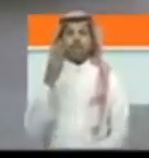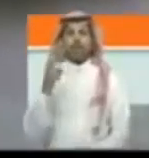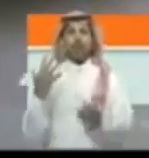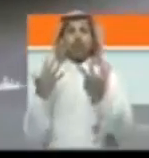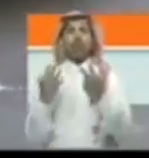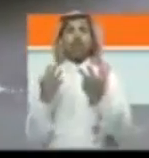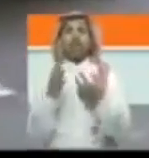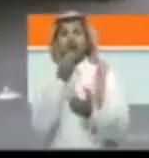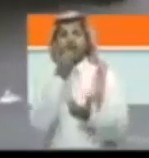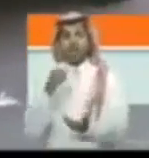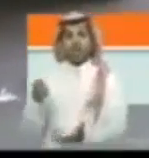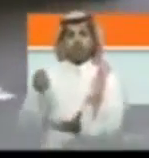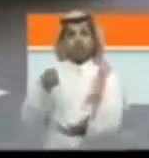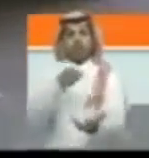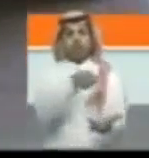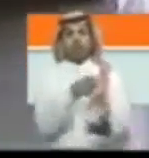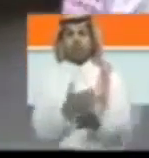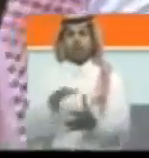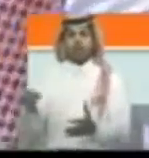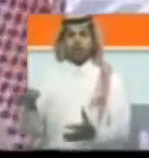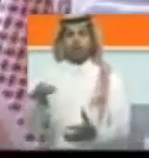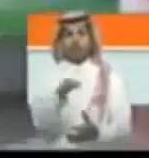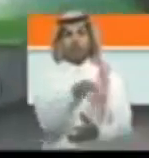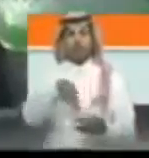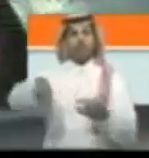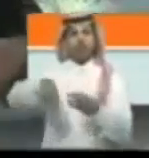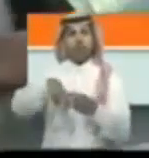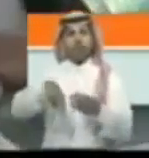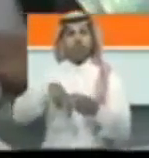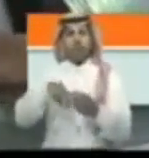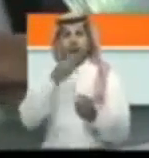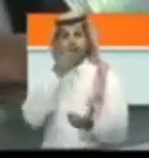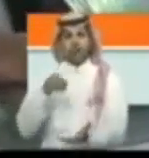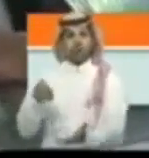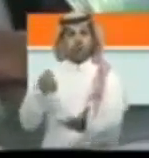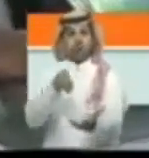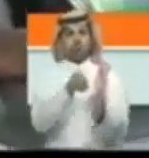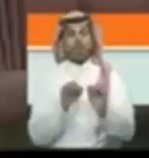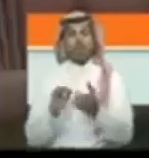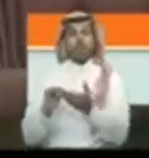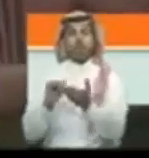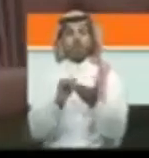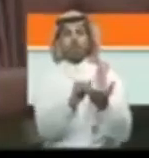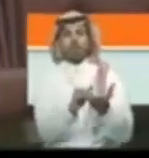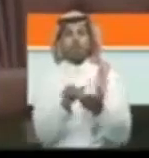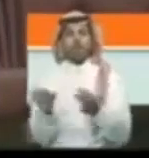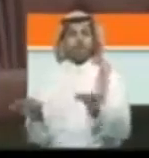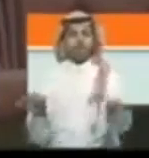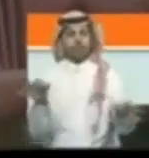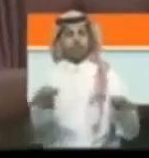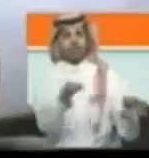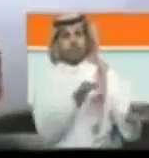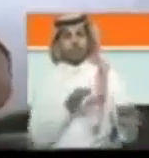6280 سلة غذائية في 38 نقطة توزيع فرعية بمختلف المدن